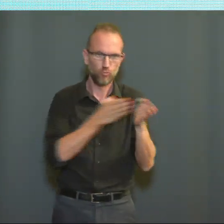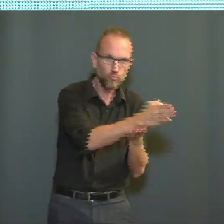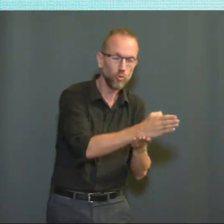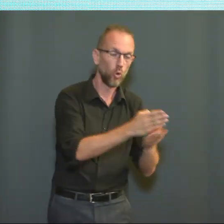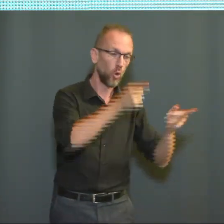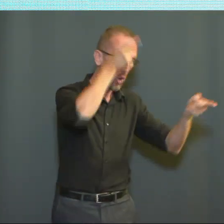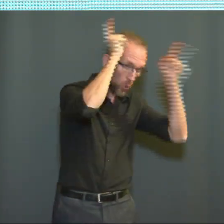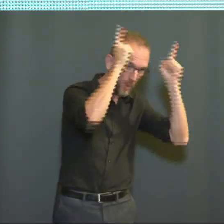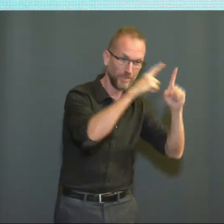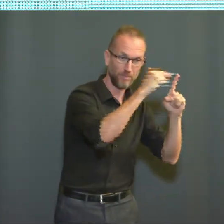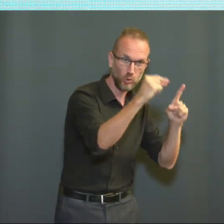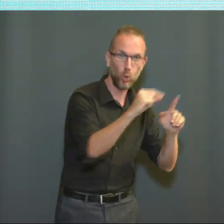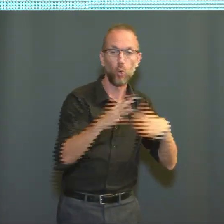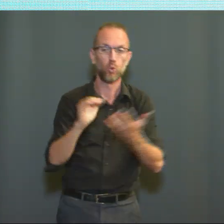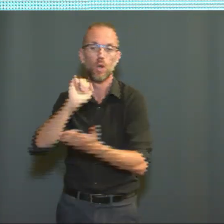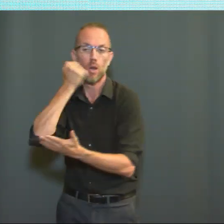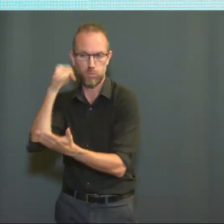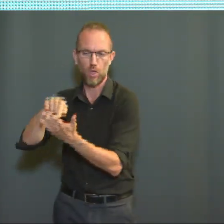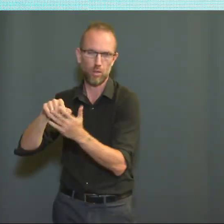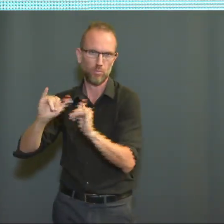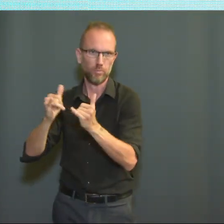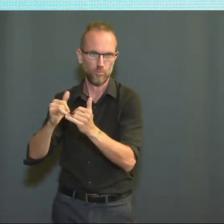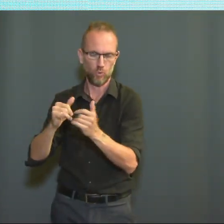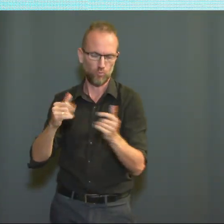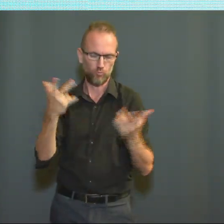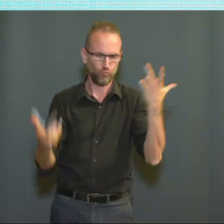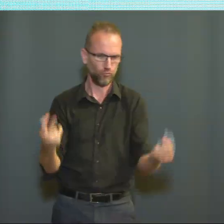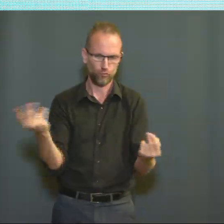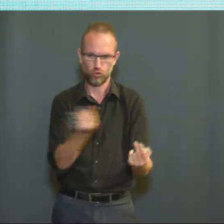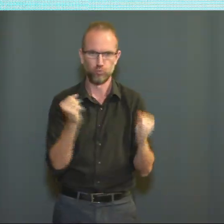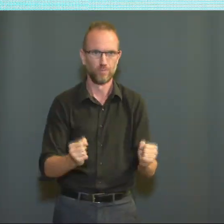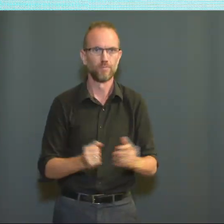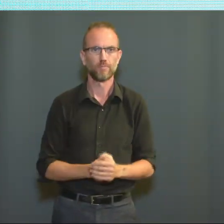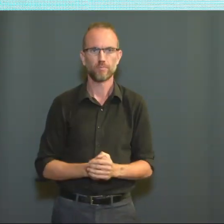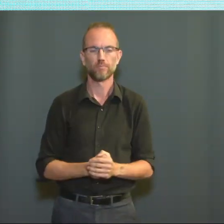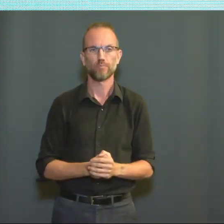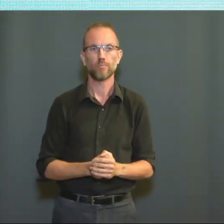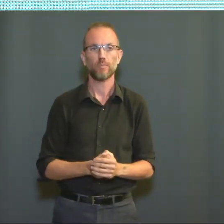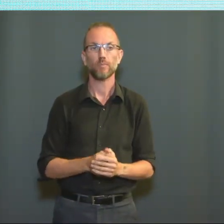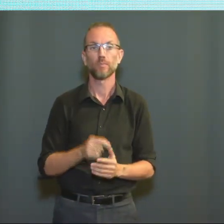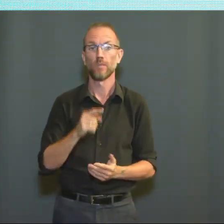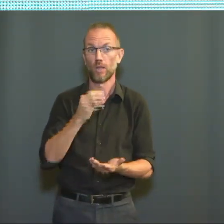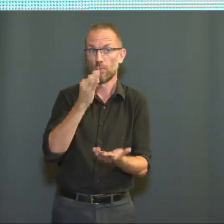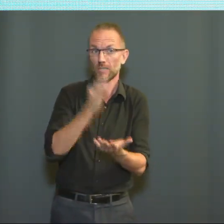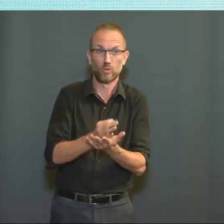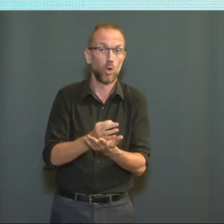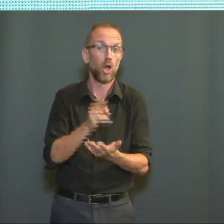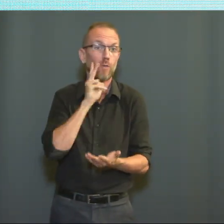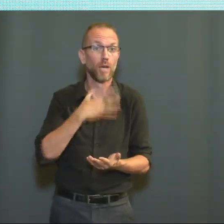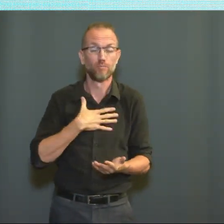votre smartphone. Il y a des avantages importants pour cette application que je voudrais